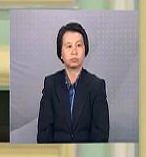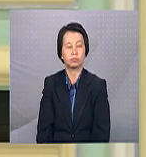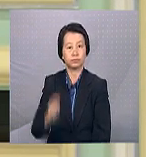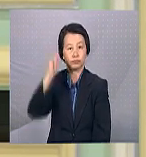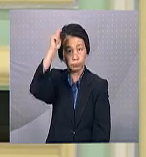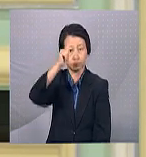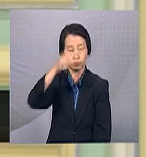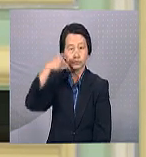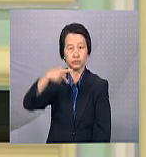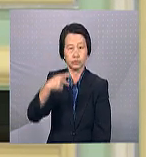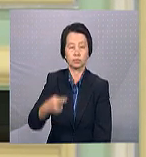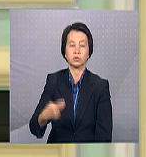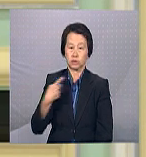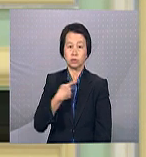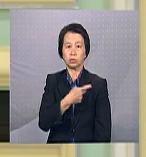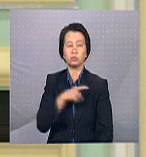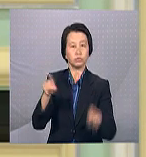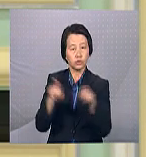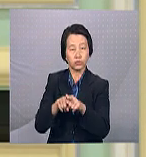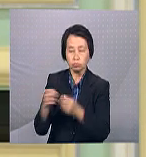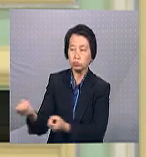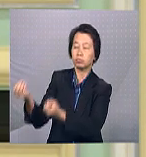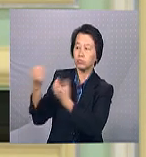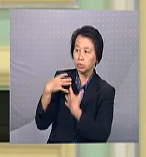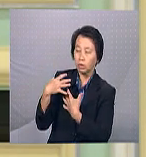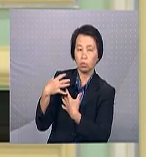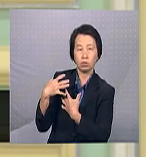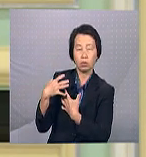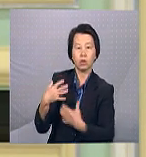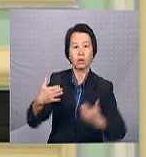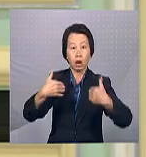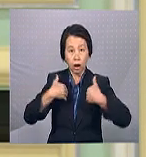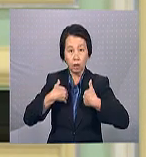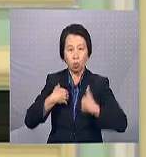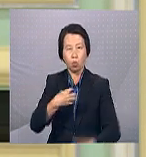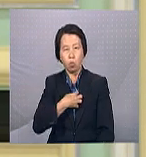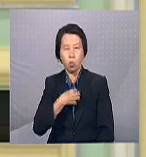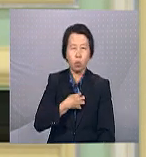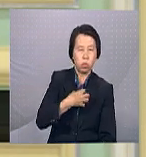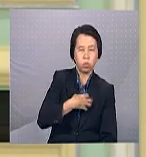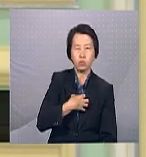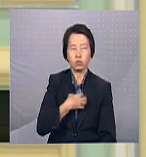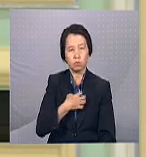Tuan-tuan dan puan-puan, kita juga dimaklumkan mengenai terdapat rungutan